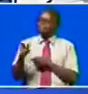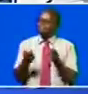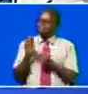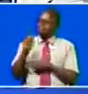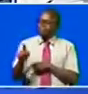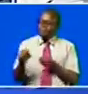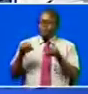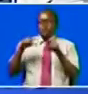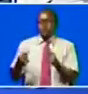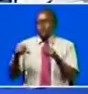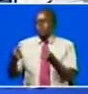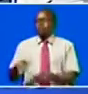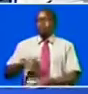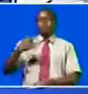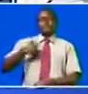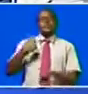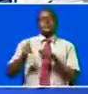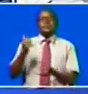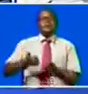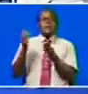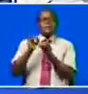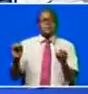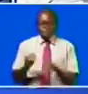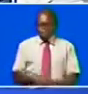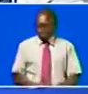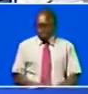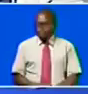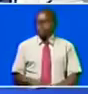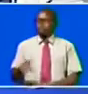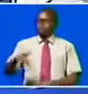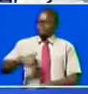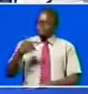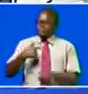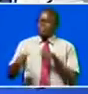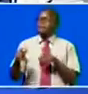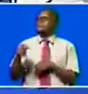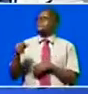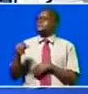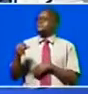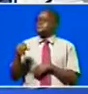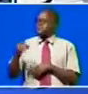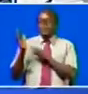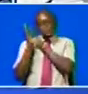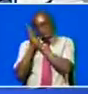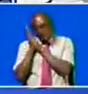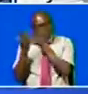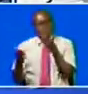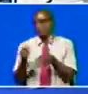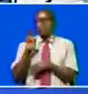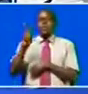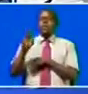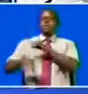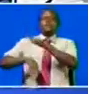kwa magroup za WhatsApp zile hazina mwelekeo, mnachat na wenzako na mwenzako yuko hapo nyumbani ameingekana na melala ama ako pale anaangalia